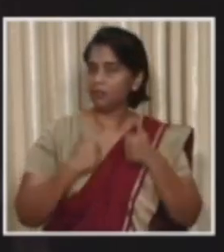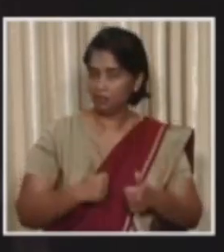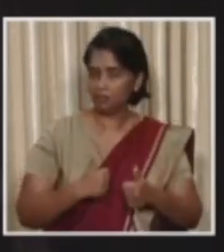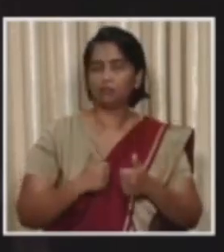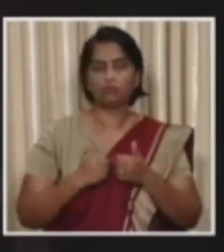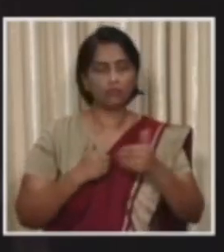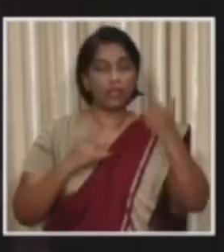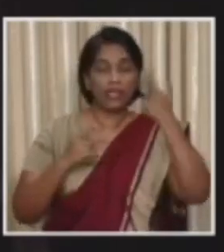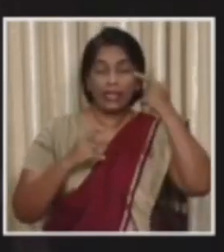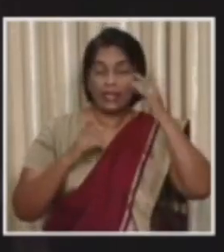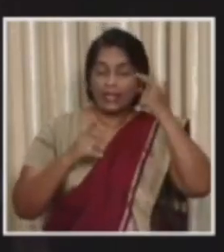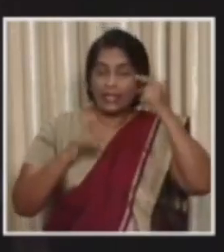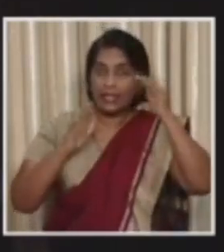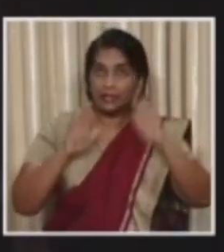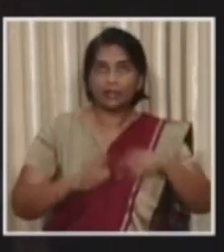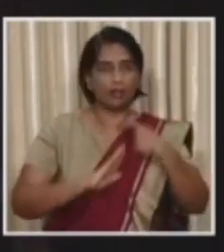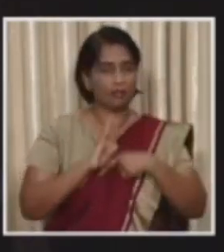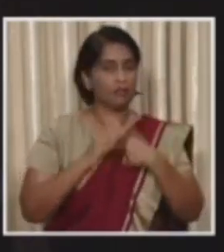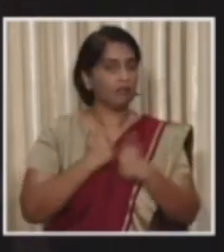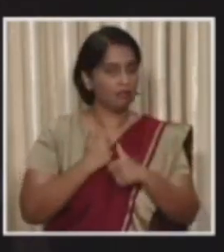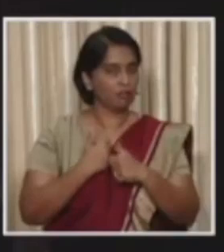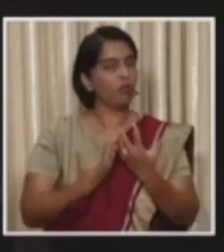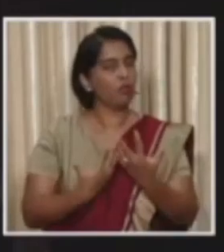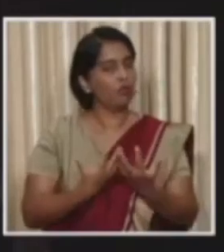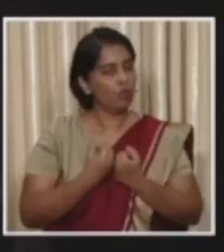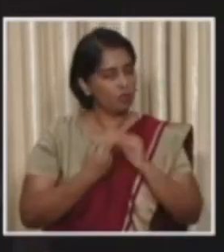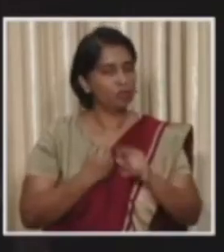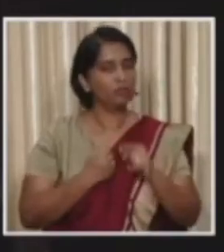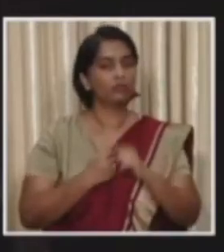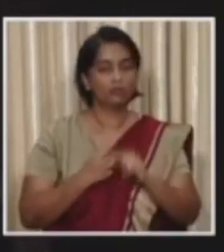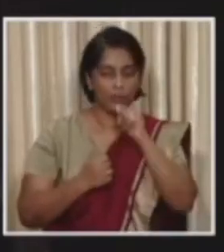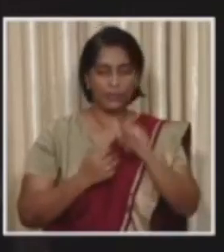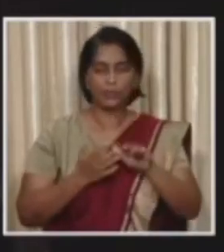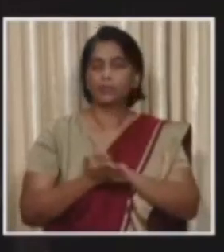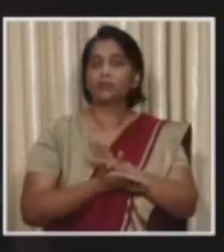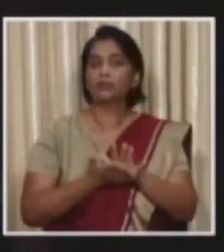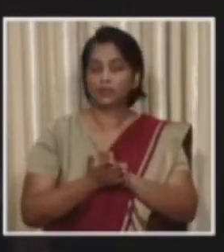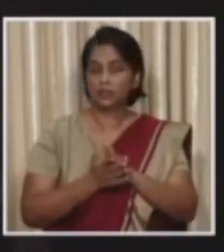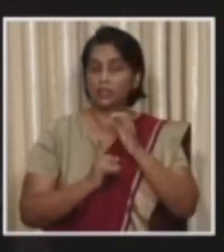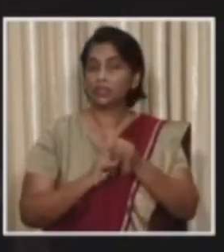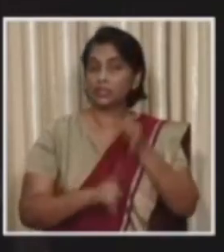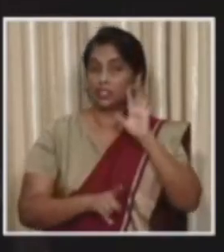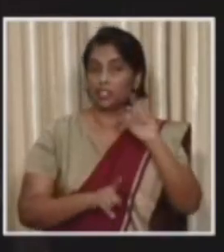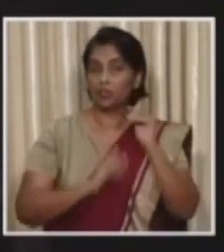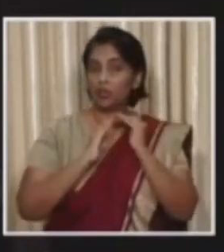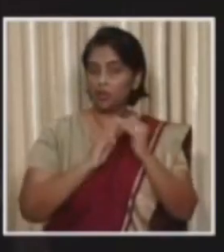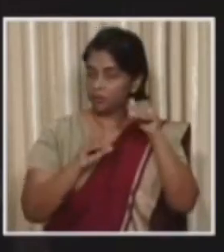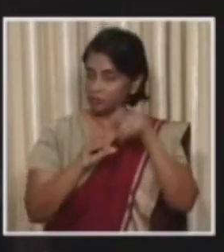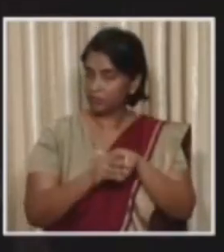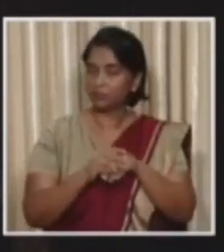ඉන්න හිතන රටක් හදන්නට නම් අවශ්‍ය කරනවා පැහැදිලිවම ජනාධිපති කාර්යාලයේ